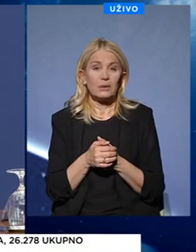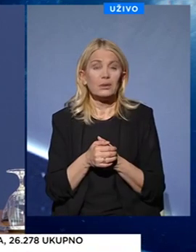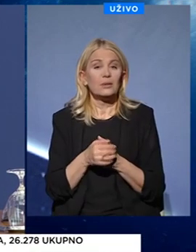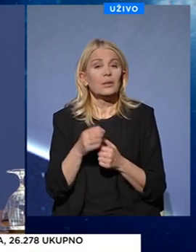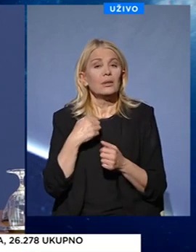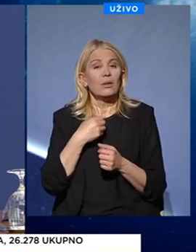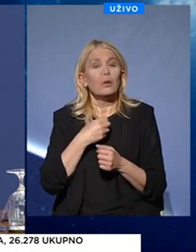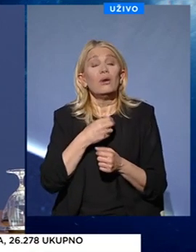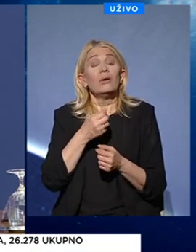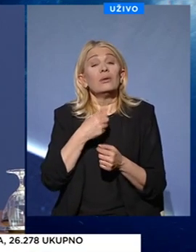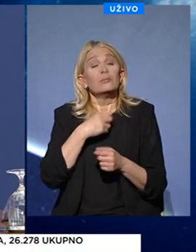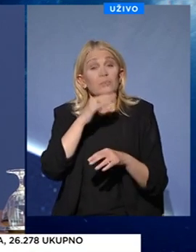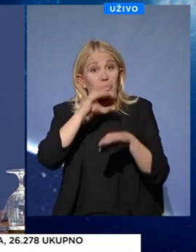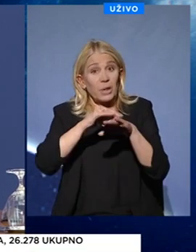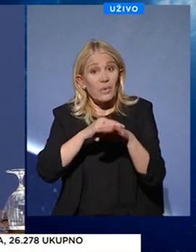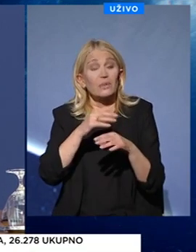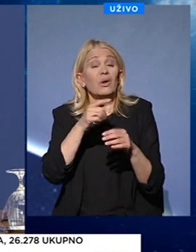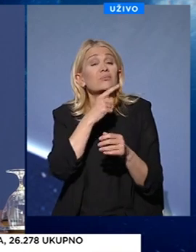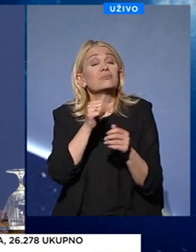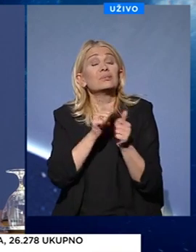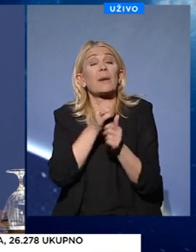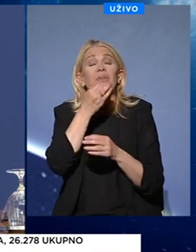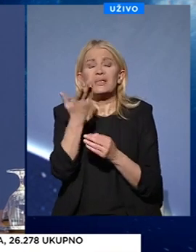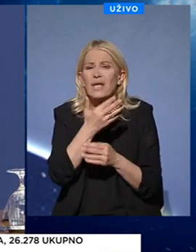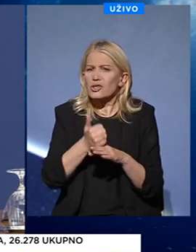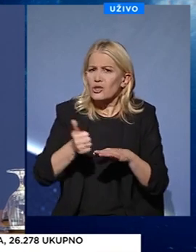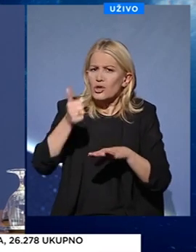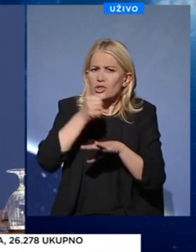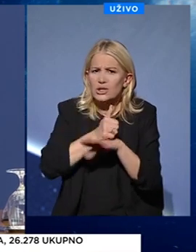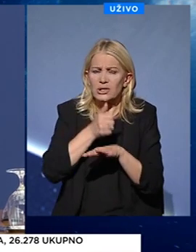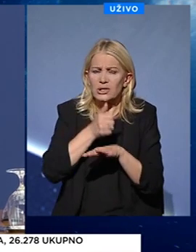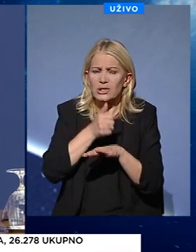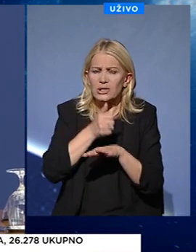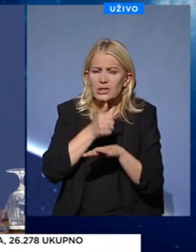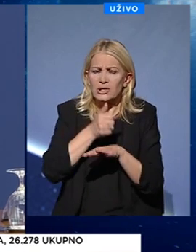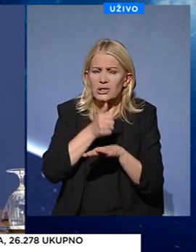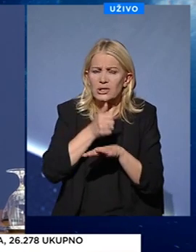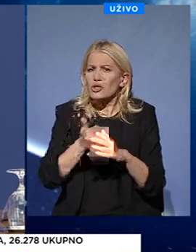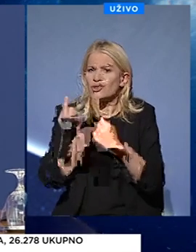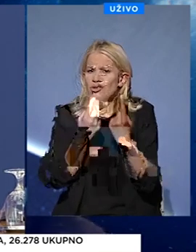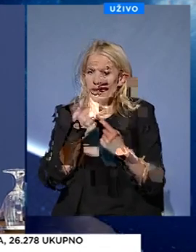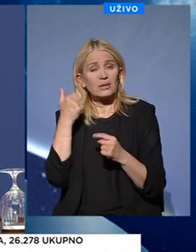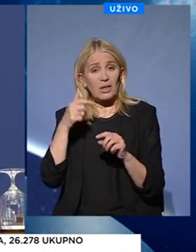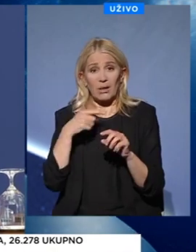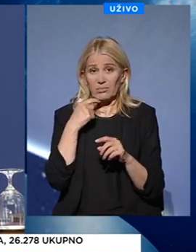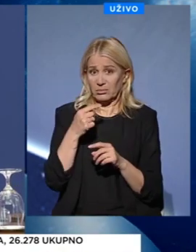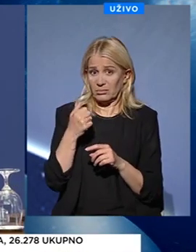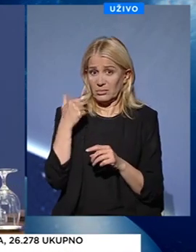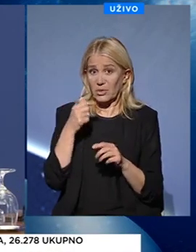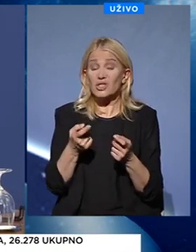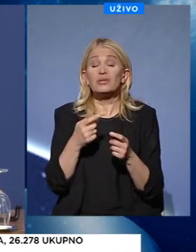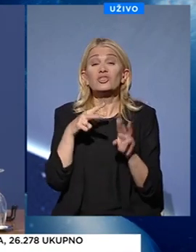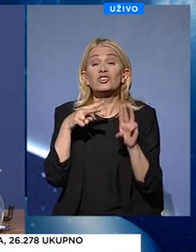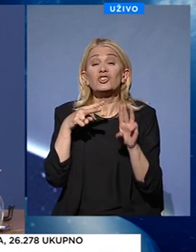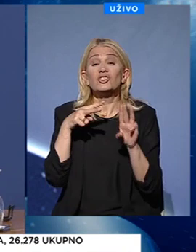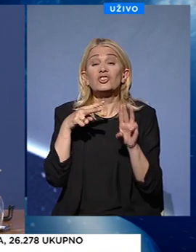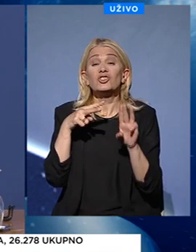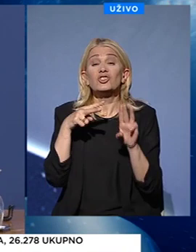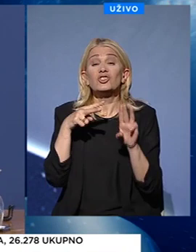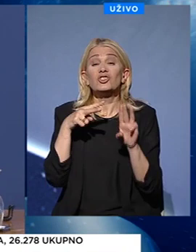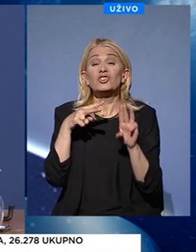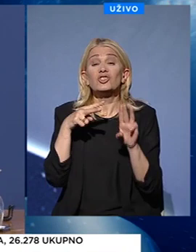Obraćamo vam se sa pitanjem, zašto štab za vanredne situacije grada Šapca još uvek nije dobio odgovor premijerke Ane Brnabić i ministra